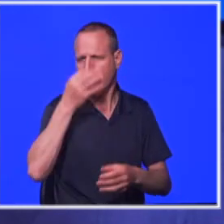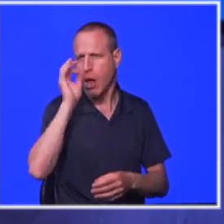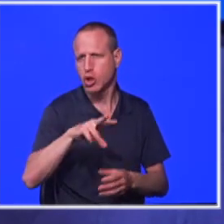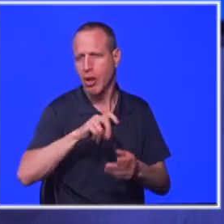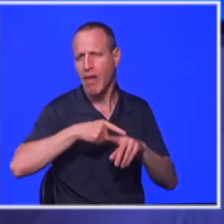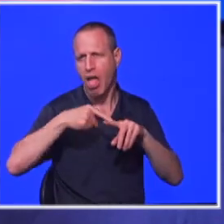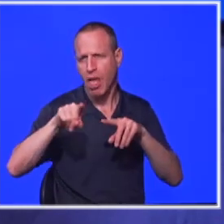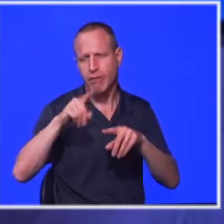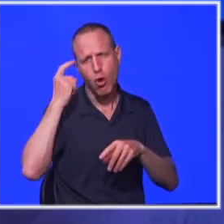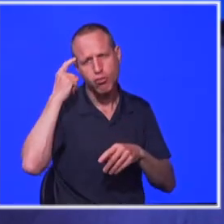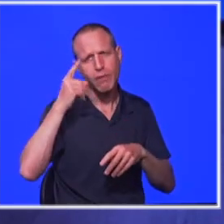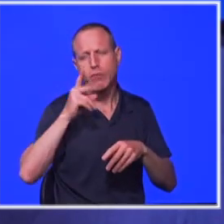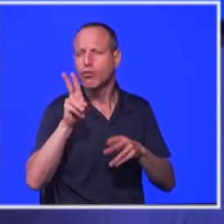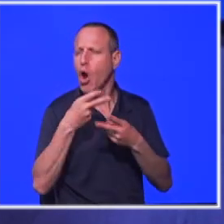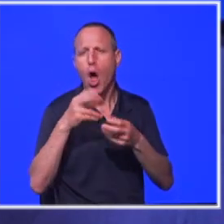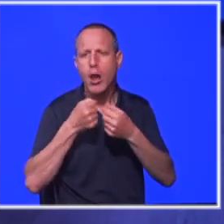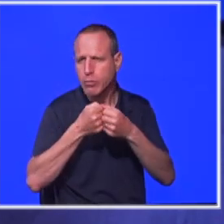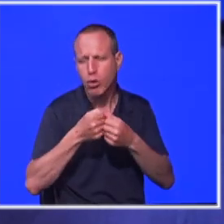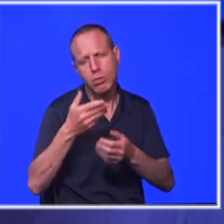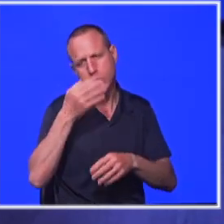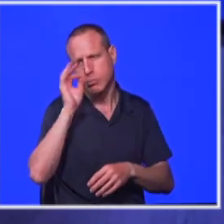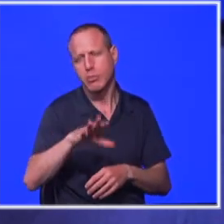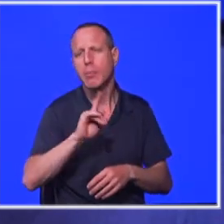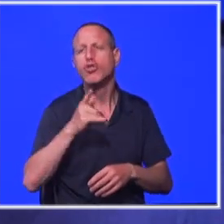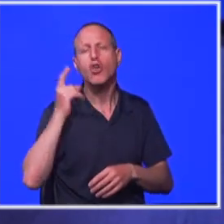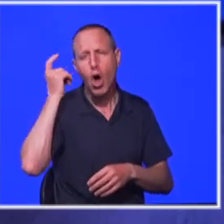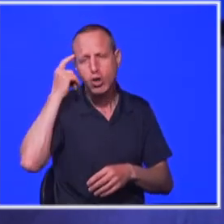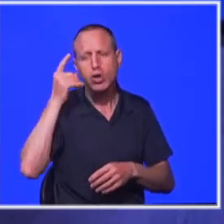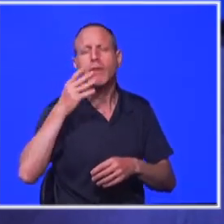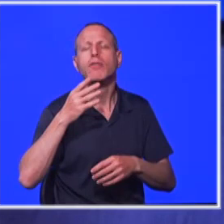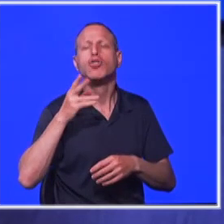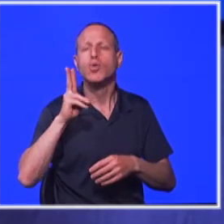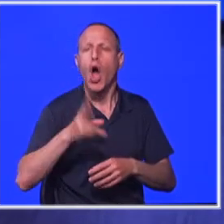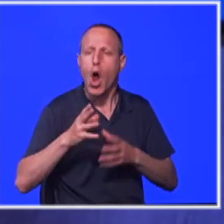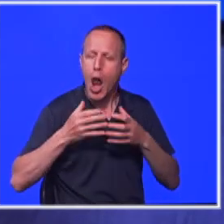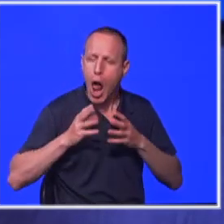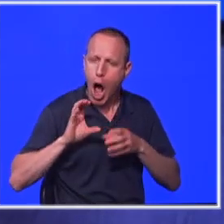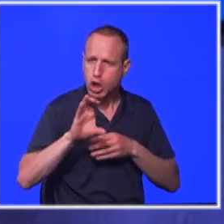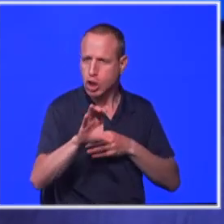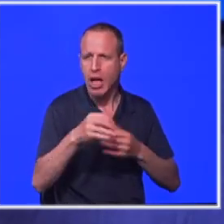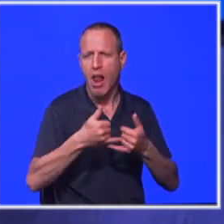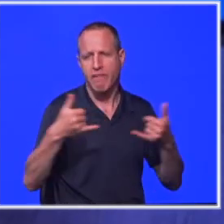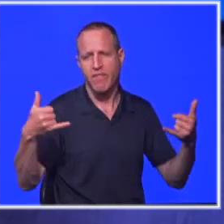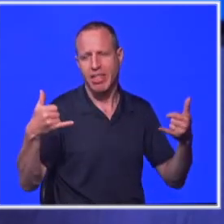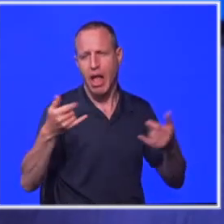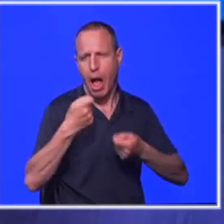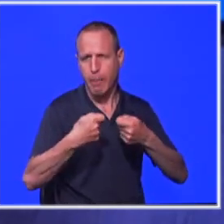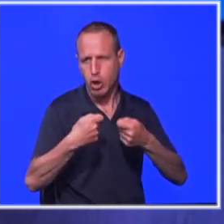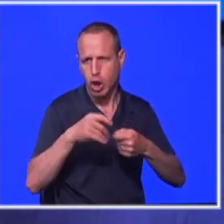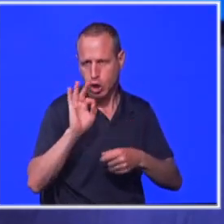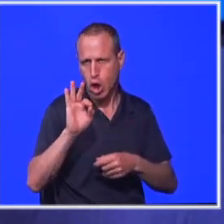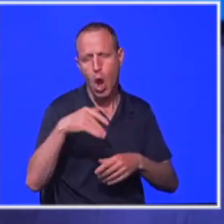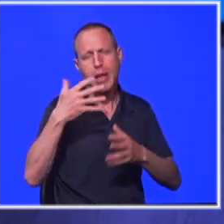חושב שהוא לא יצליח להתמודד עם זה, שיצא. מי שחושב שהוא רוצה להשקיע כדי לפתח את המשק שלו, שיעשה את זה, תהיה לו ודאות 10 שנים. מה קורה